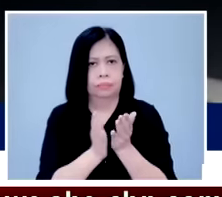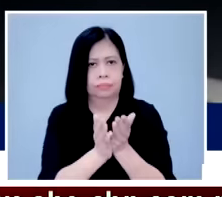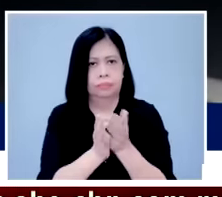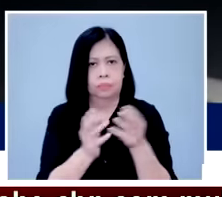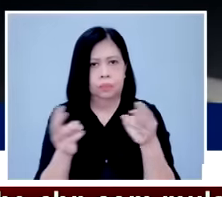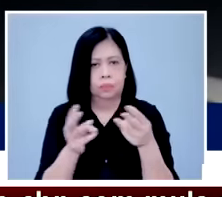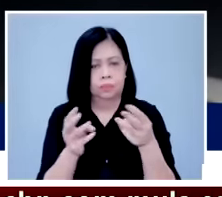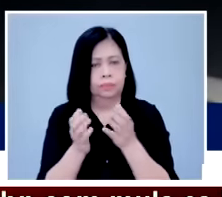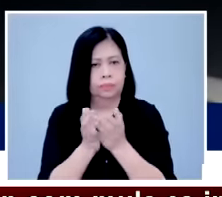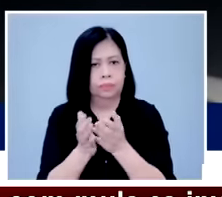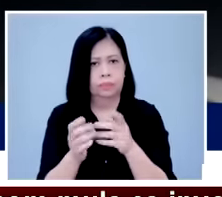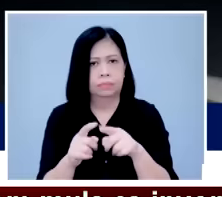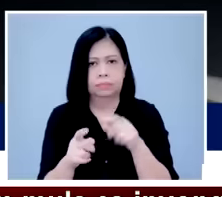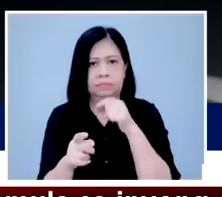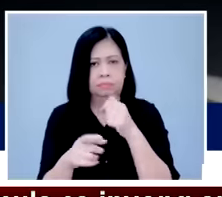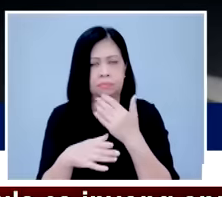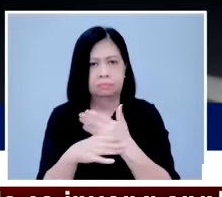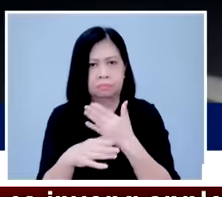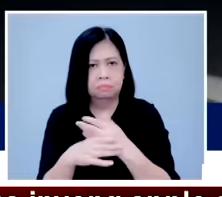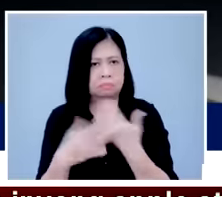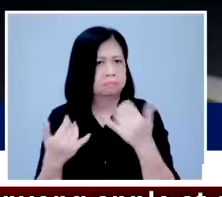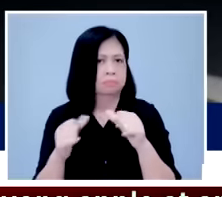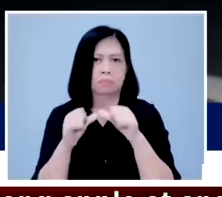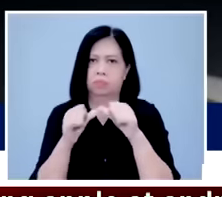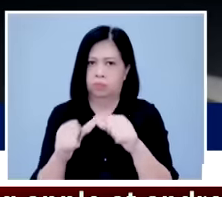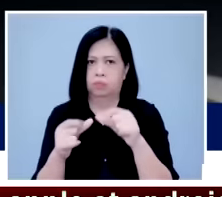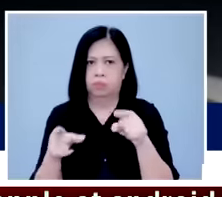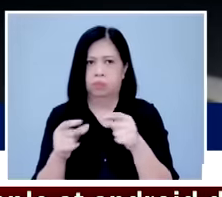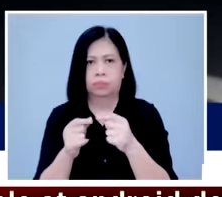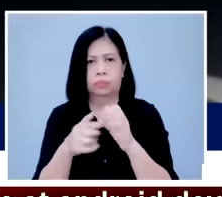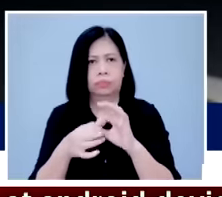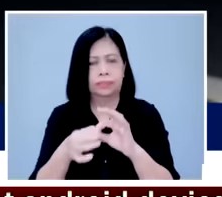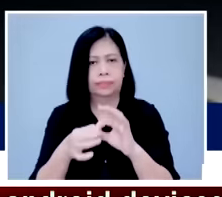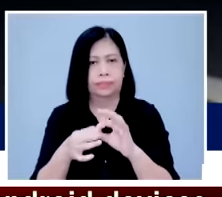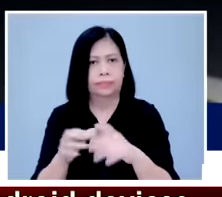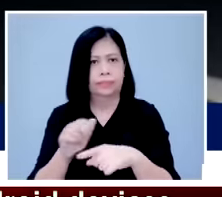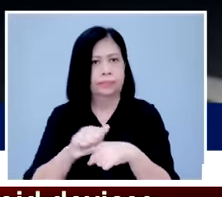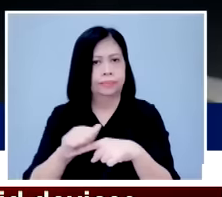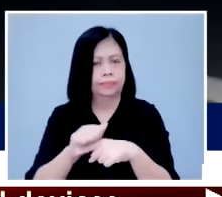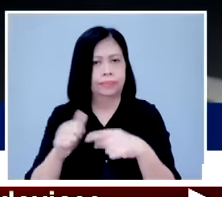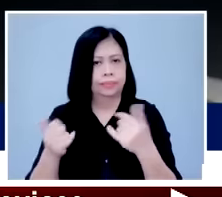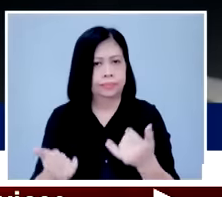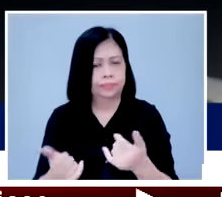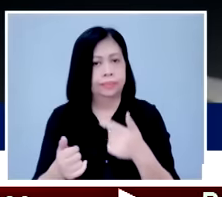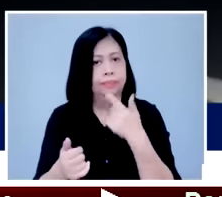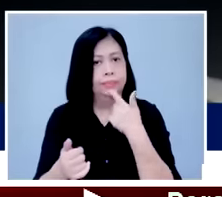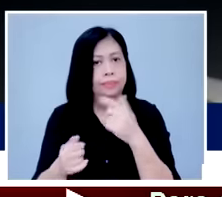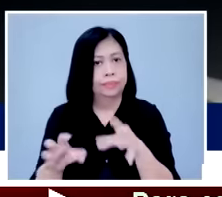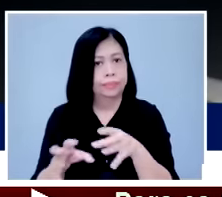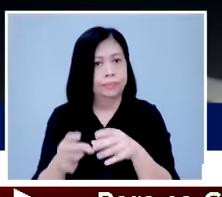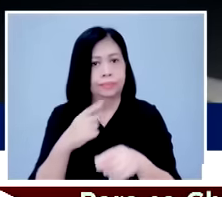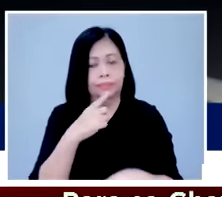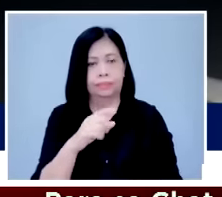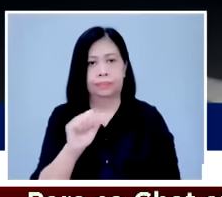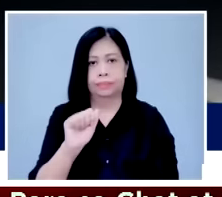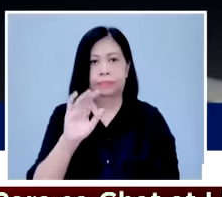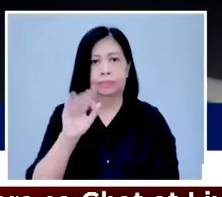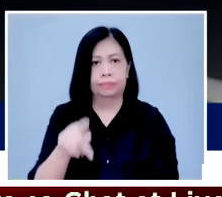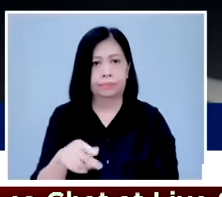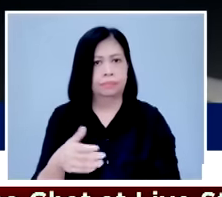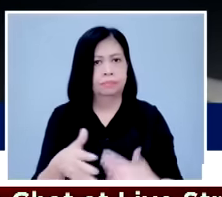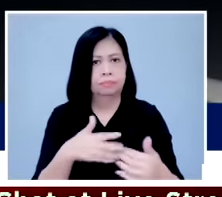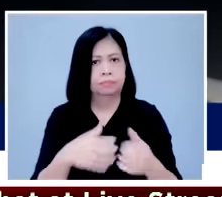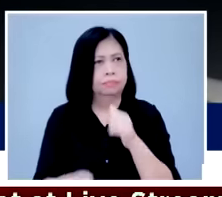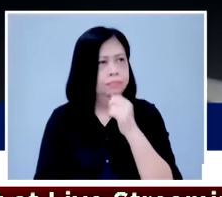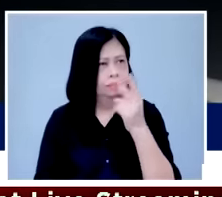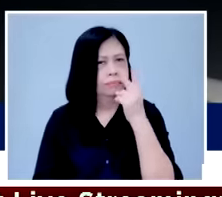naman na-disrupt yung activity o yung joint maritime cooperative activity ngayong araw. Ang sabi rin sa atin ng AFP, kahit hindi natin nakikita